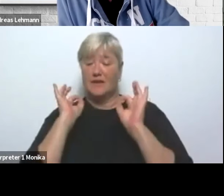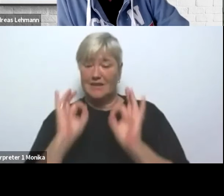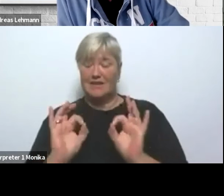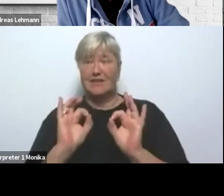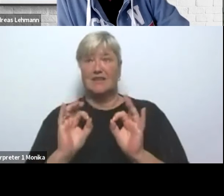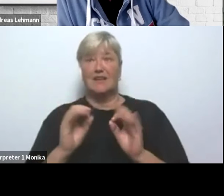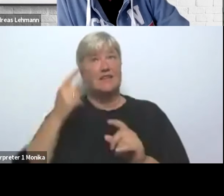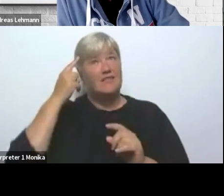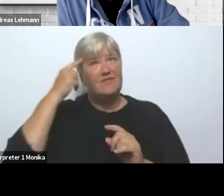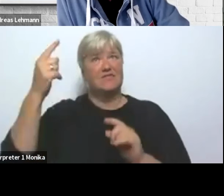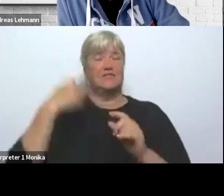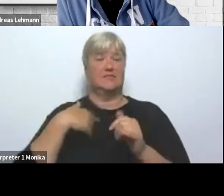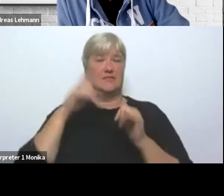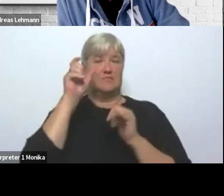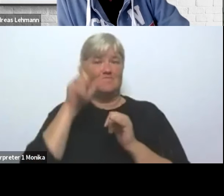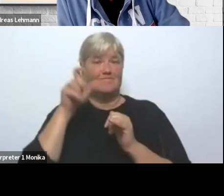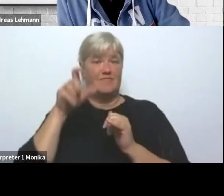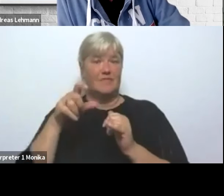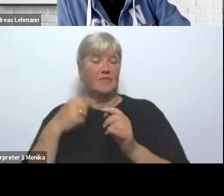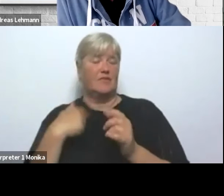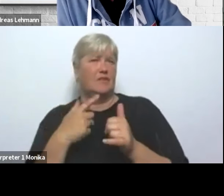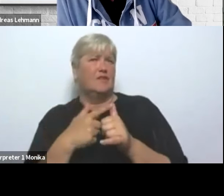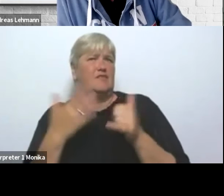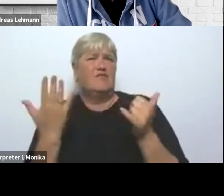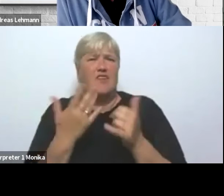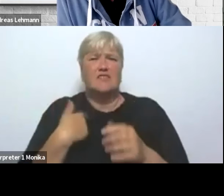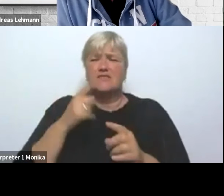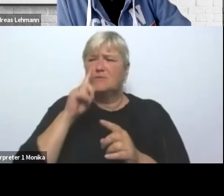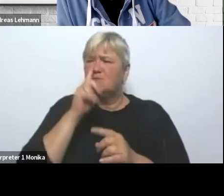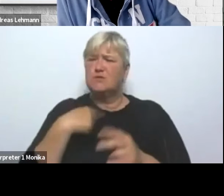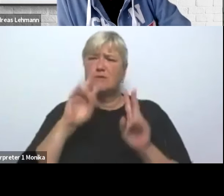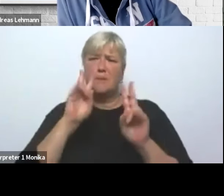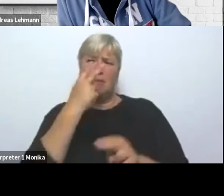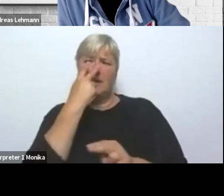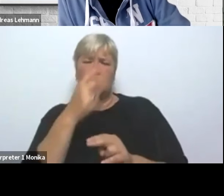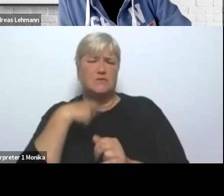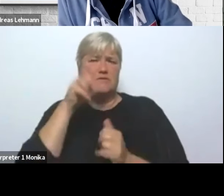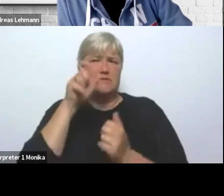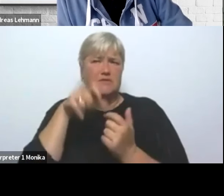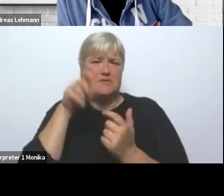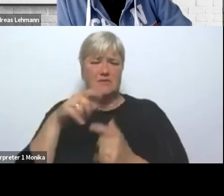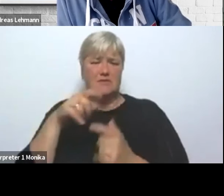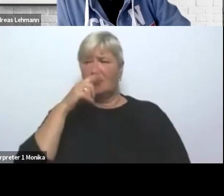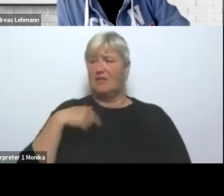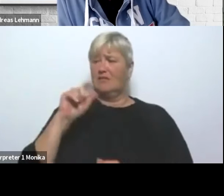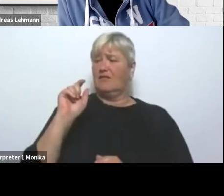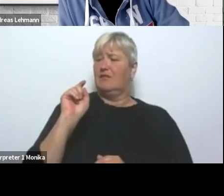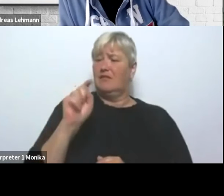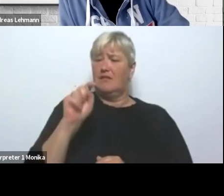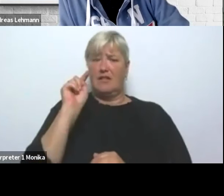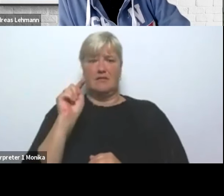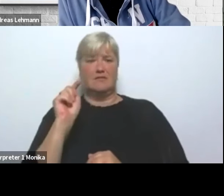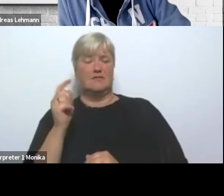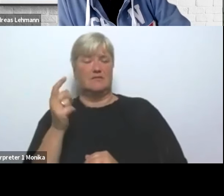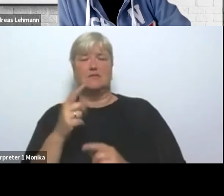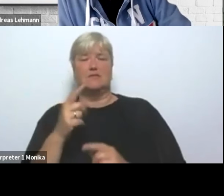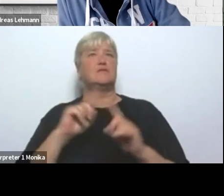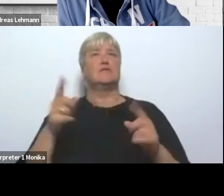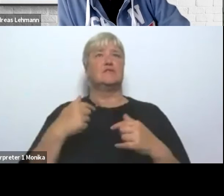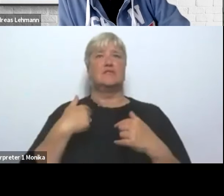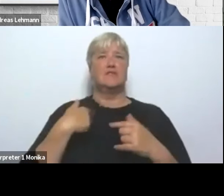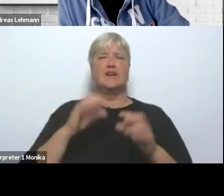Know-how, wirklich zu wissen, okay, was muss ich bei dem Ganzen berücksichtigen, weil wenn ich einen Click-Dummy mache, werde ich mich mit Sicherheit nicht um